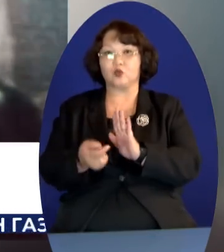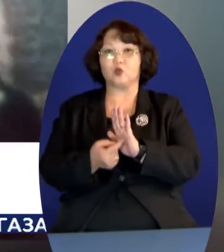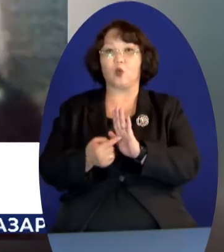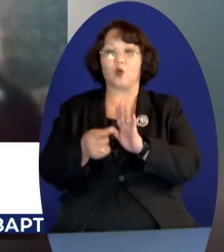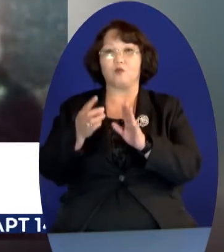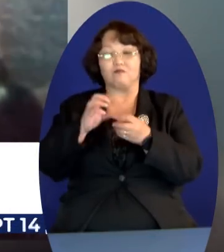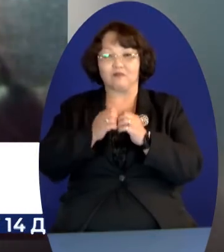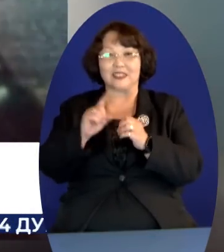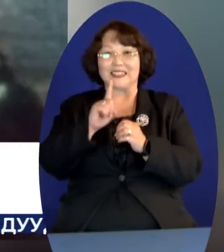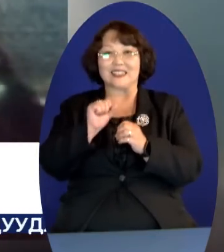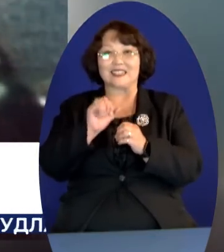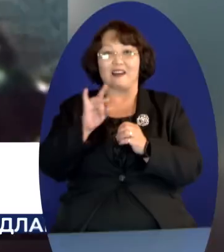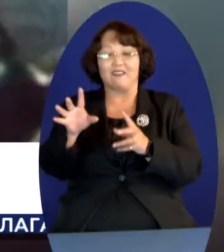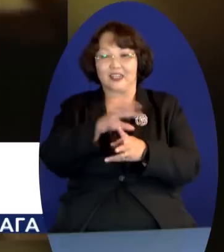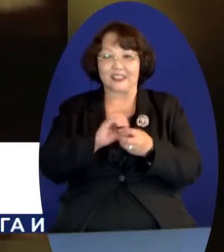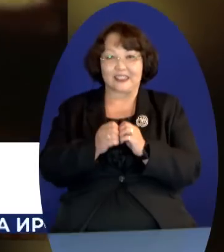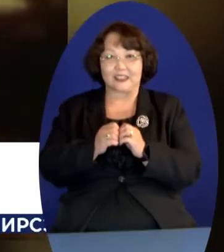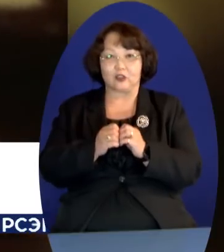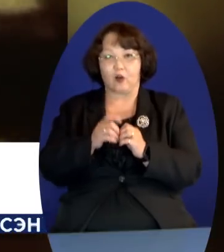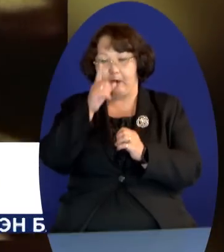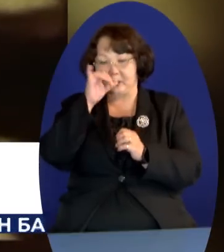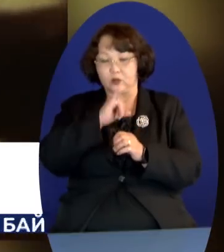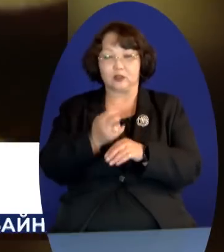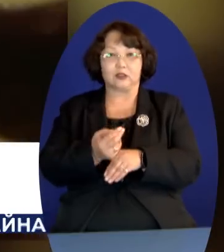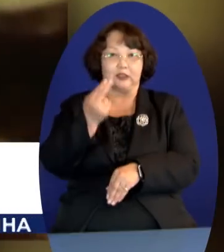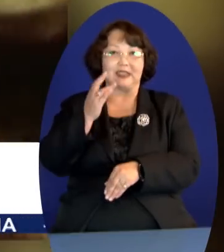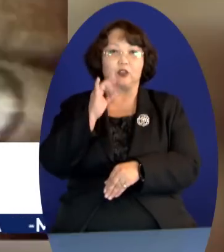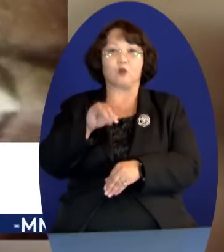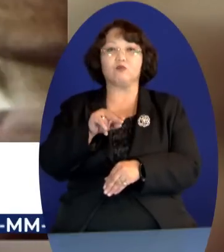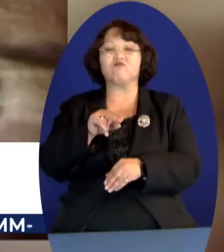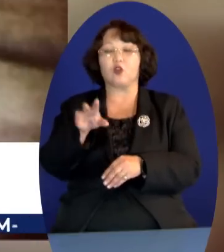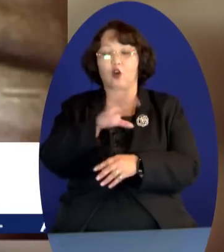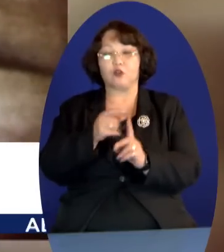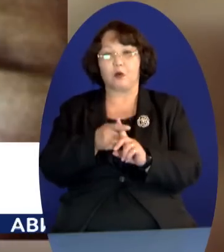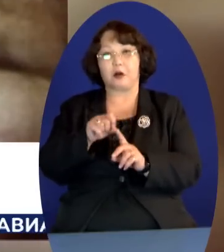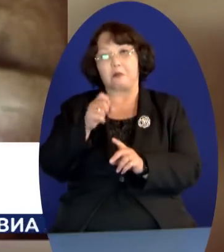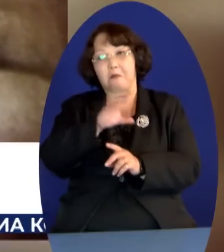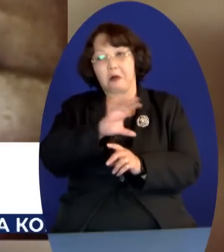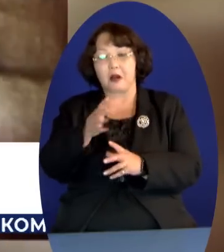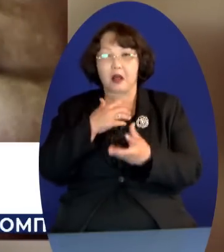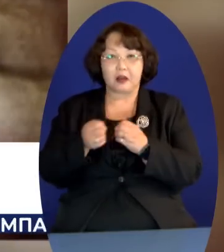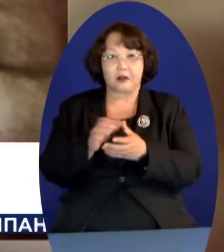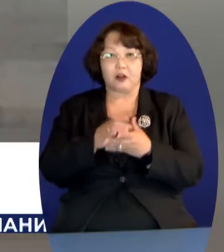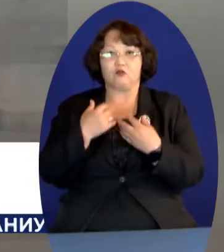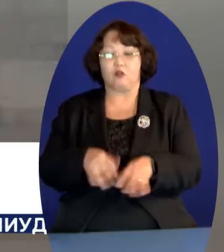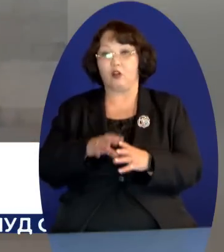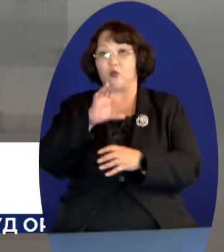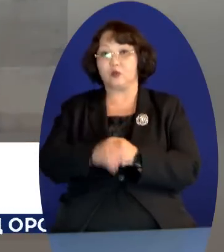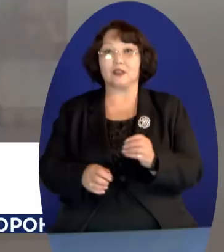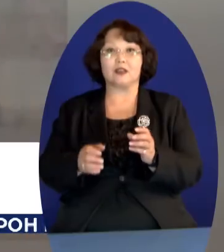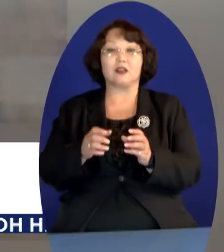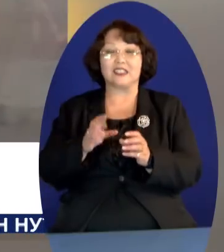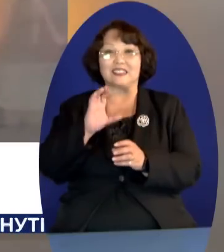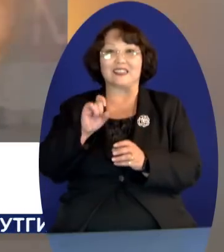модулыг хийхээр Оросын сансрын Пужингийн корпорацтай гэрээ байгуулсан юм а. За Роскосмос Америкийн талын шаардлагаар олон улсын сансрын